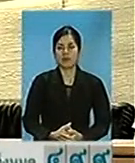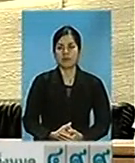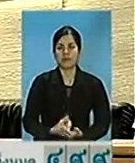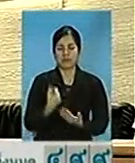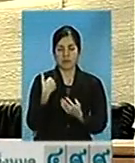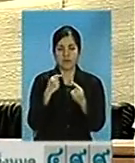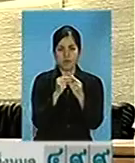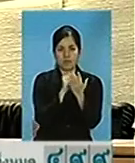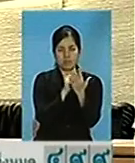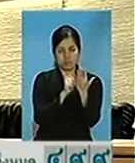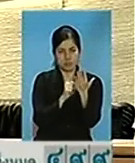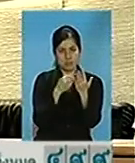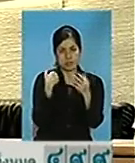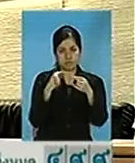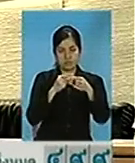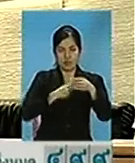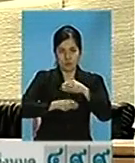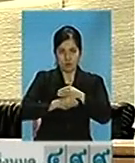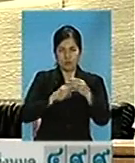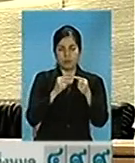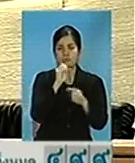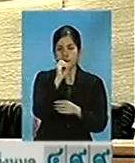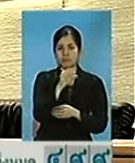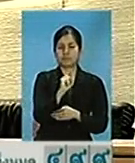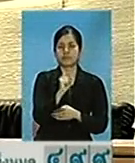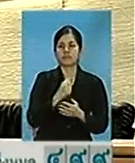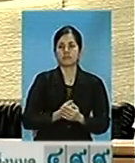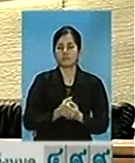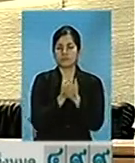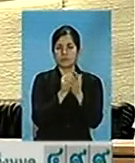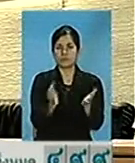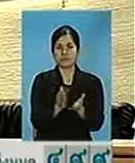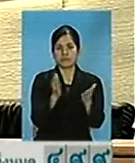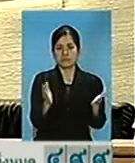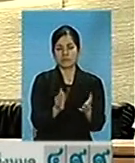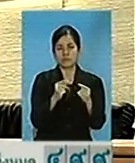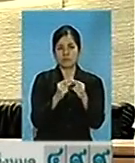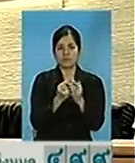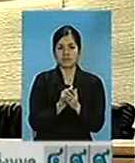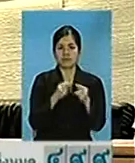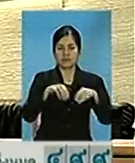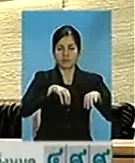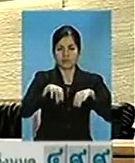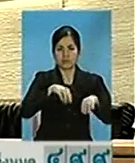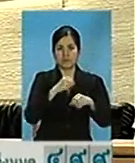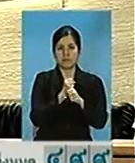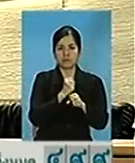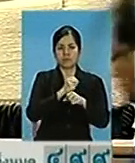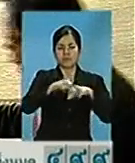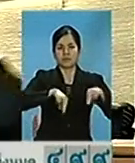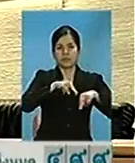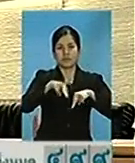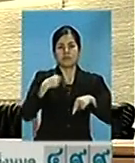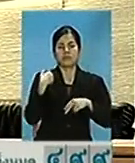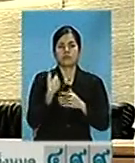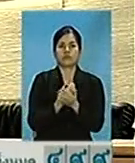ได้เขียนเพิ่มเติมบอกว่าส่งเสริมสนับสนุนและอำนวยความสะดวกให้มีการล